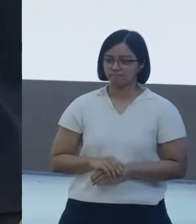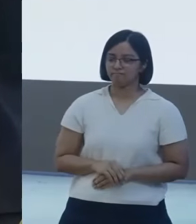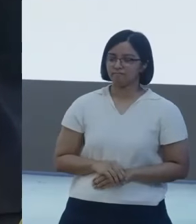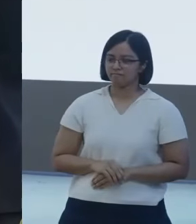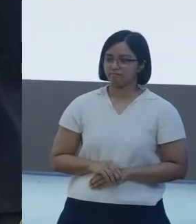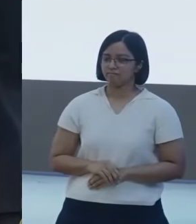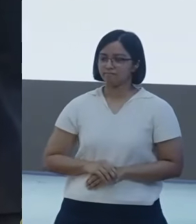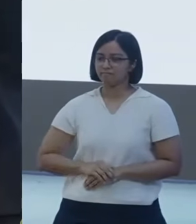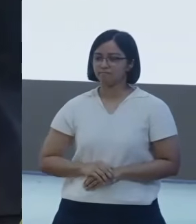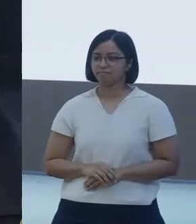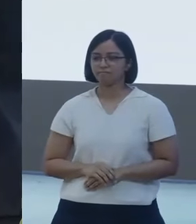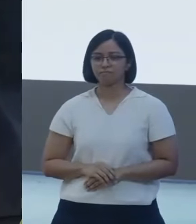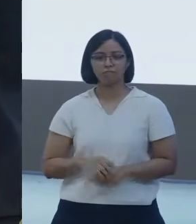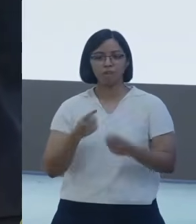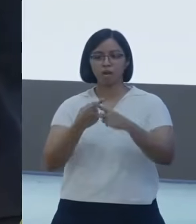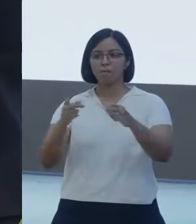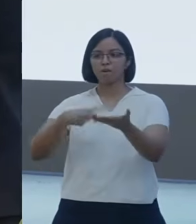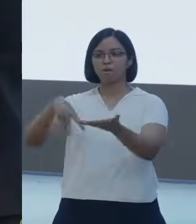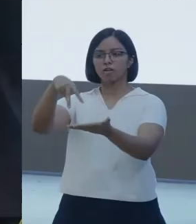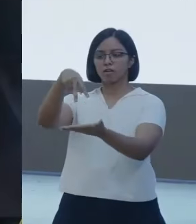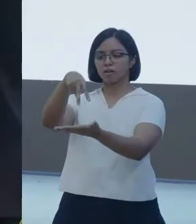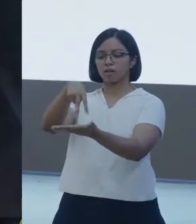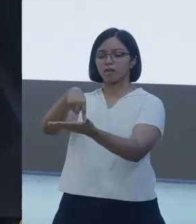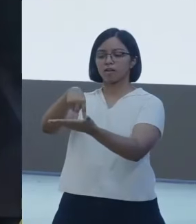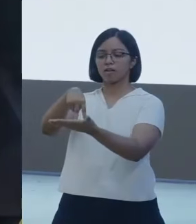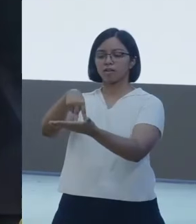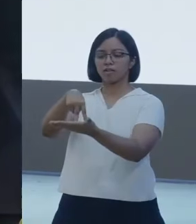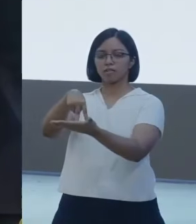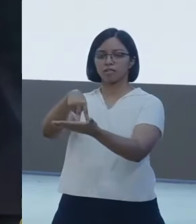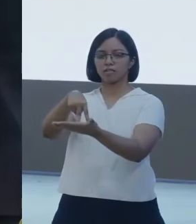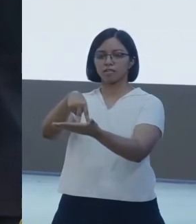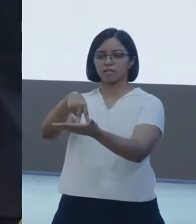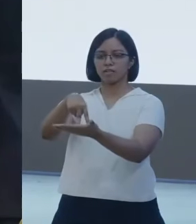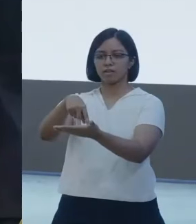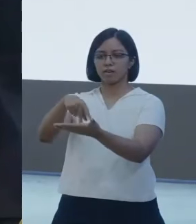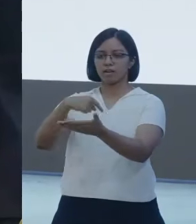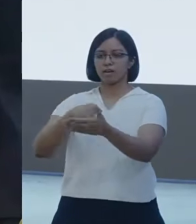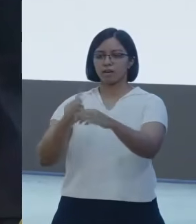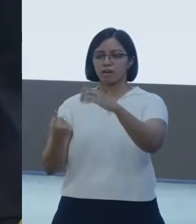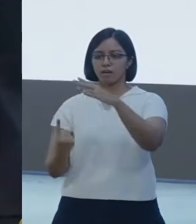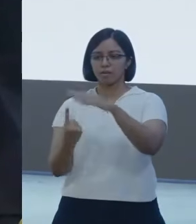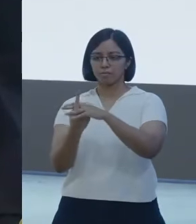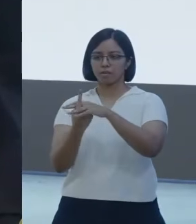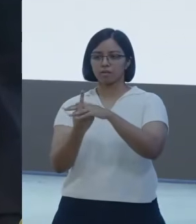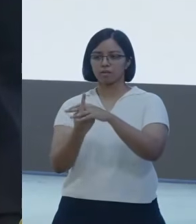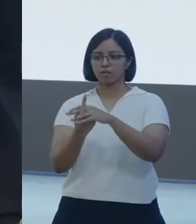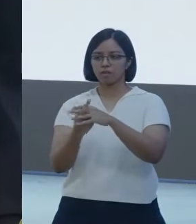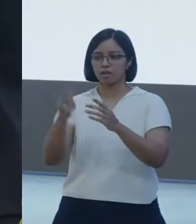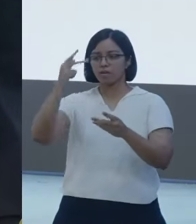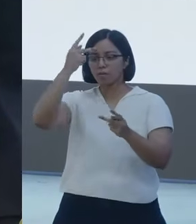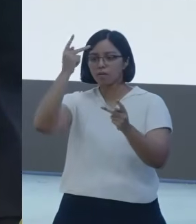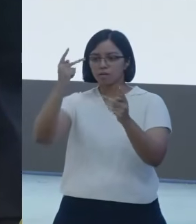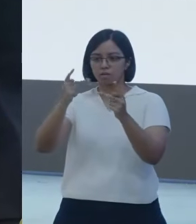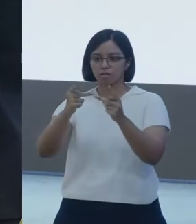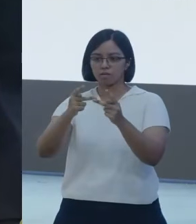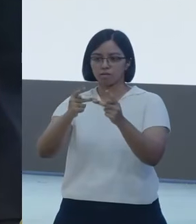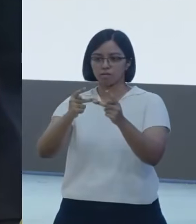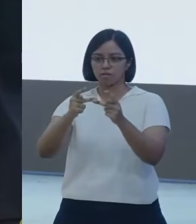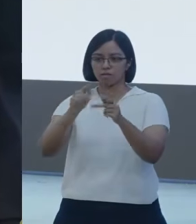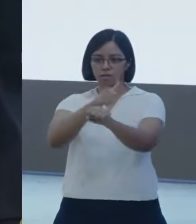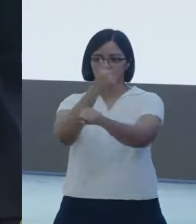kanya, But rise and stand upon your feet, for I have appeared to you for this purpose, to appoint